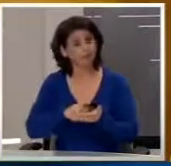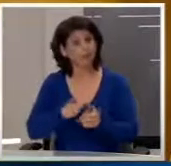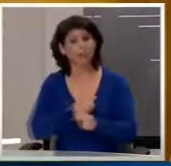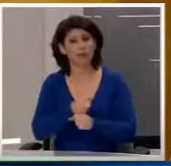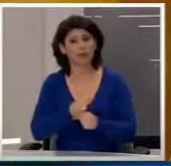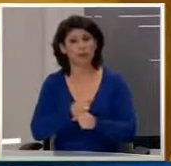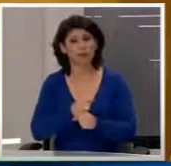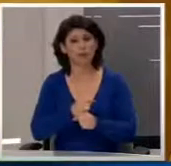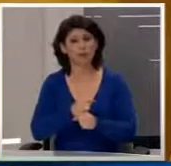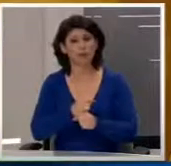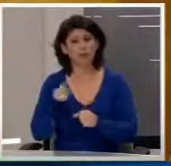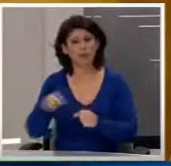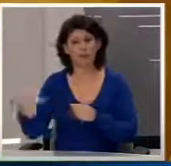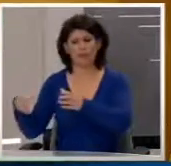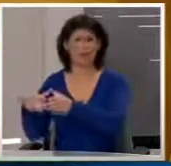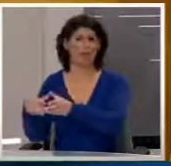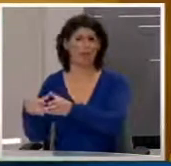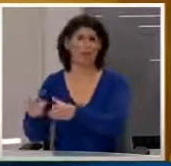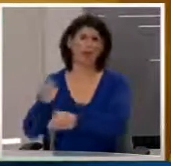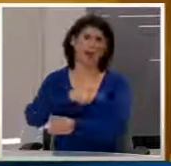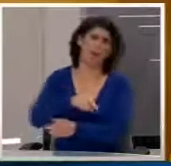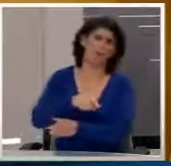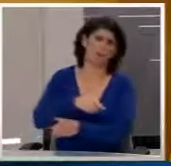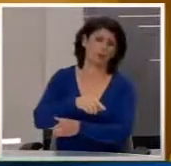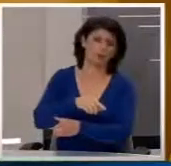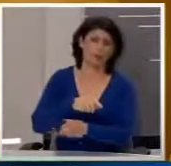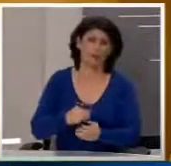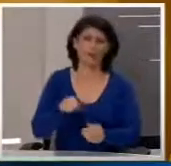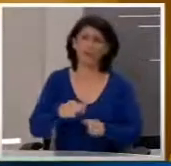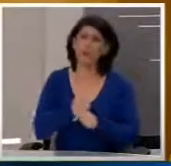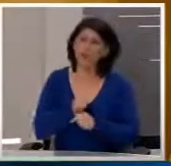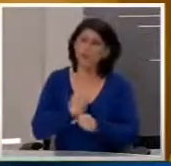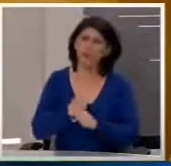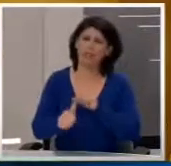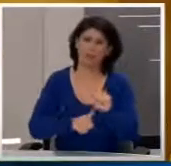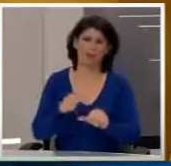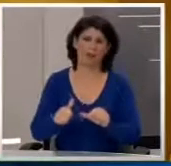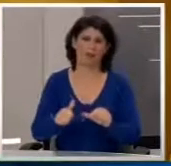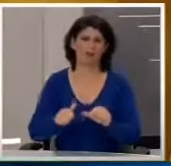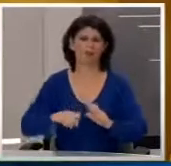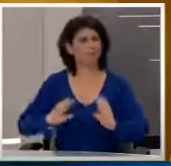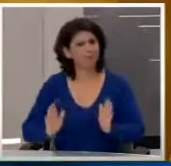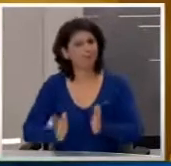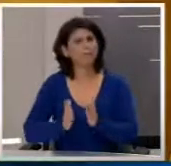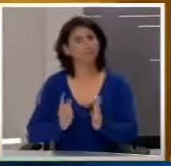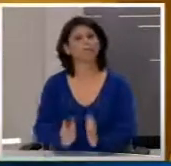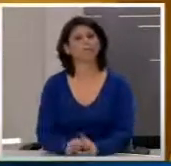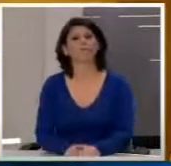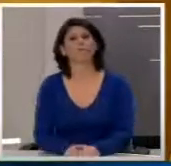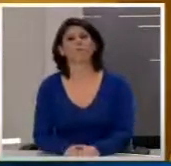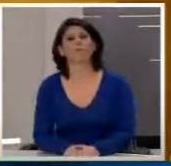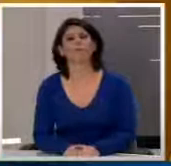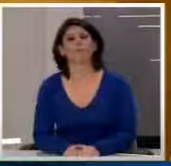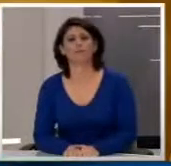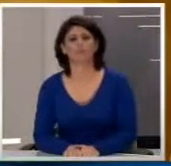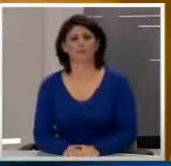να γράφονται φάρμακα, όχι από εκείνη τη φαρέτρα. Και αυτό θέλει δουλειά για να ανατραπεί. Εν πάση περιπτώσει, ξαναλέω,